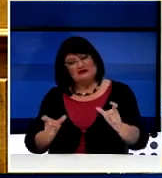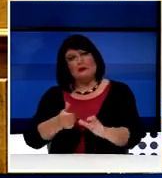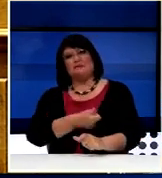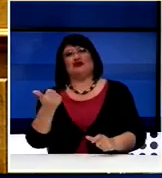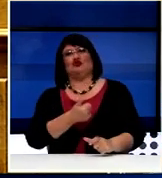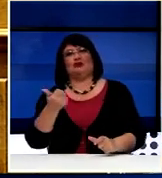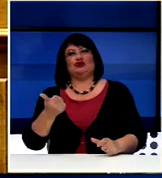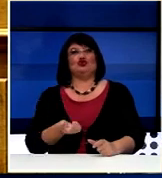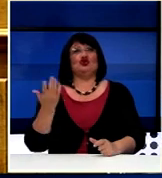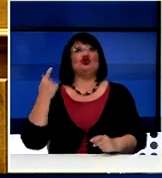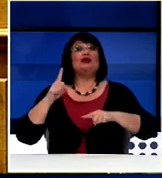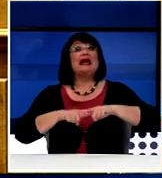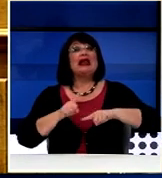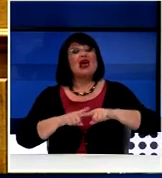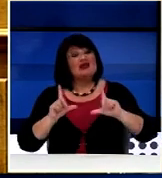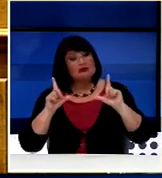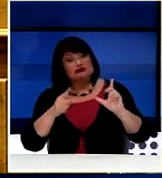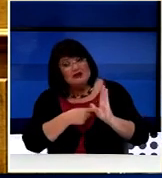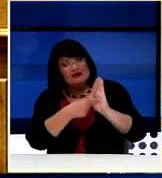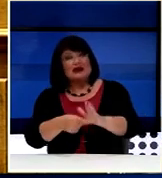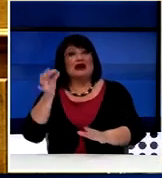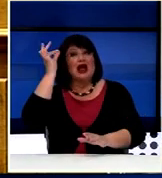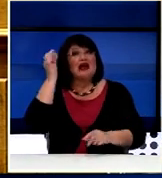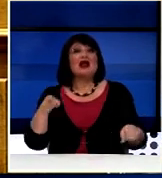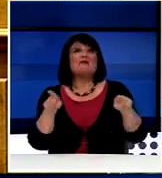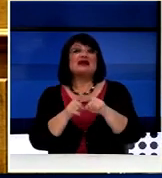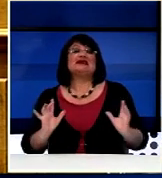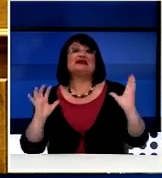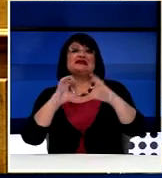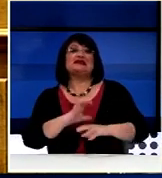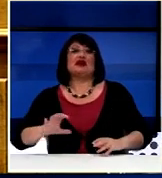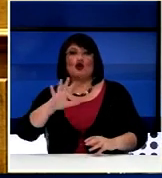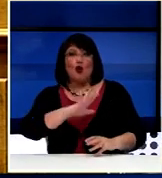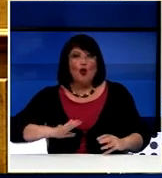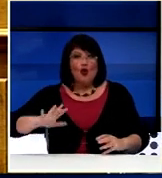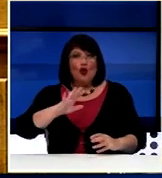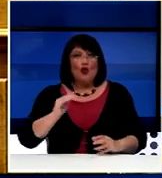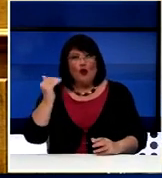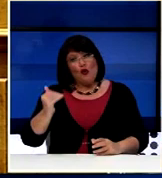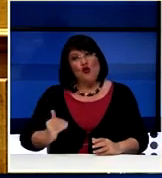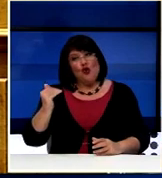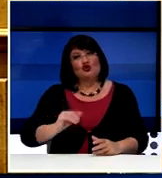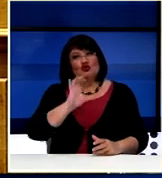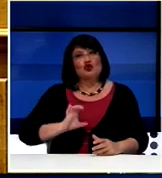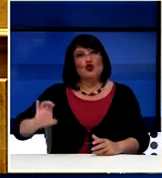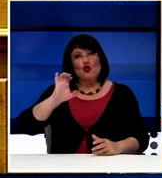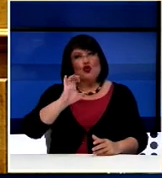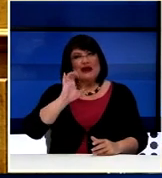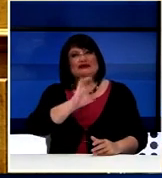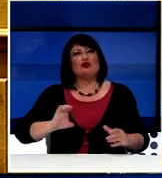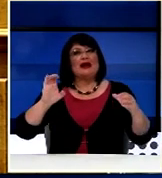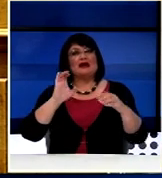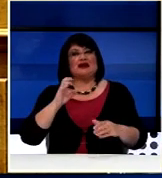Αυτή ήταν η Ελλάδα που καθιέρωσε μαζί με τη Γαλλία τη Σύνοδο των Ευρωπαϊκών Χωρών του Νότου, που